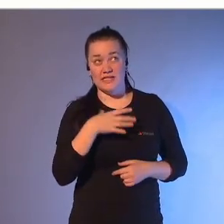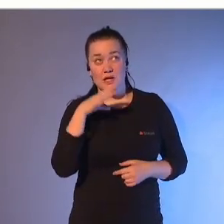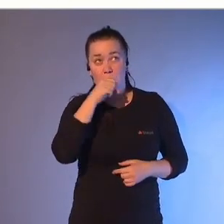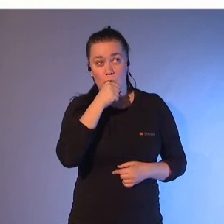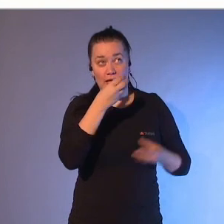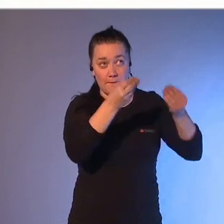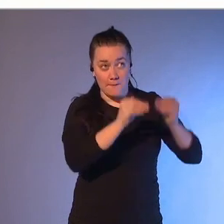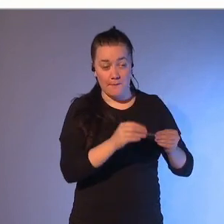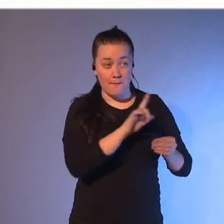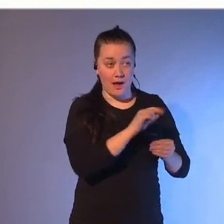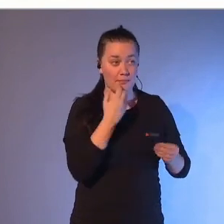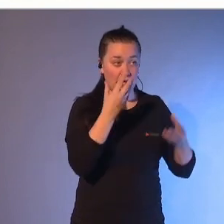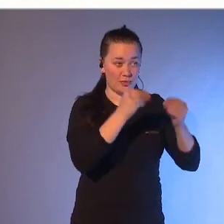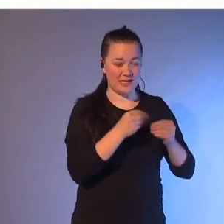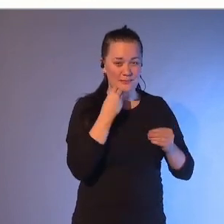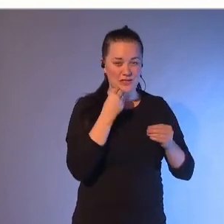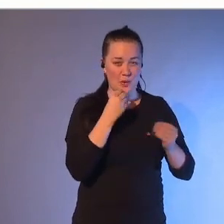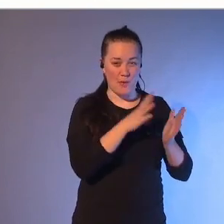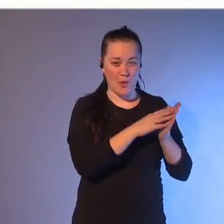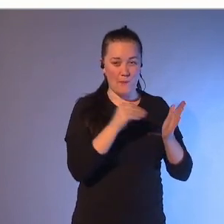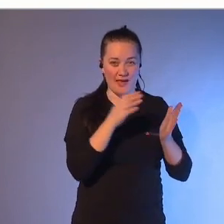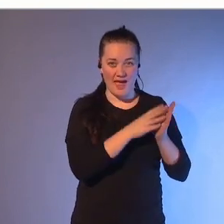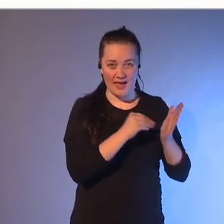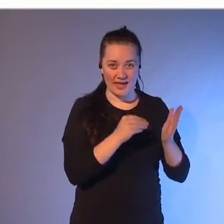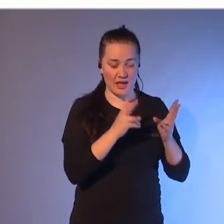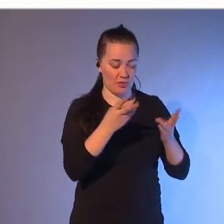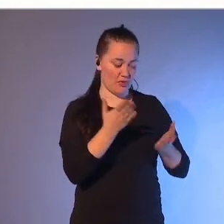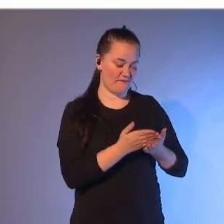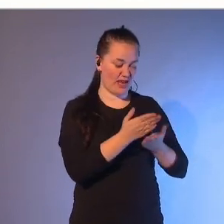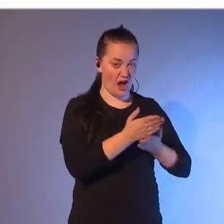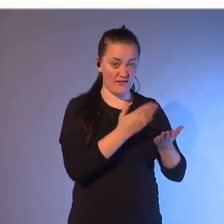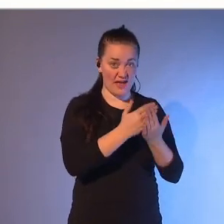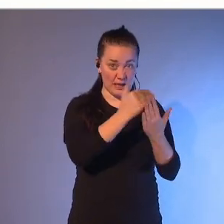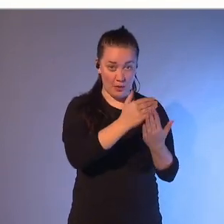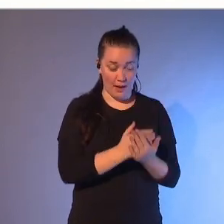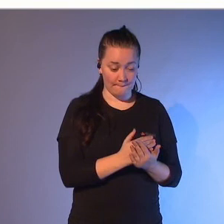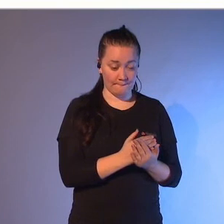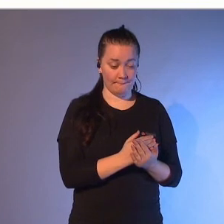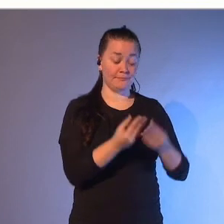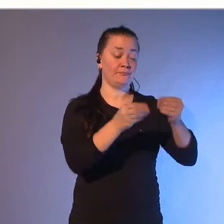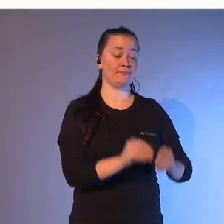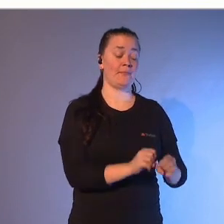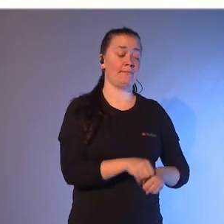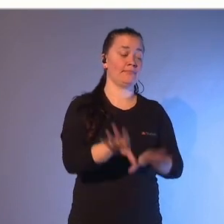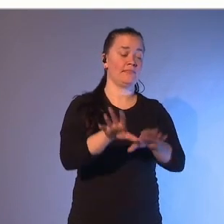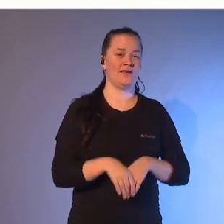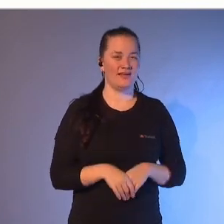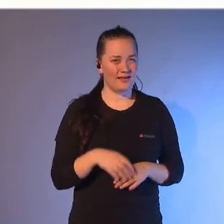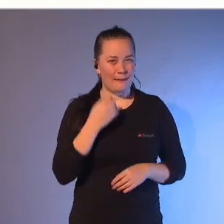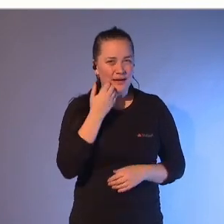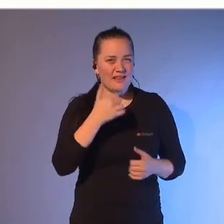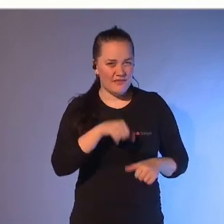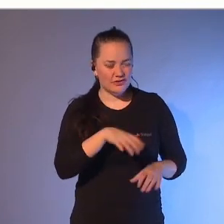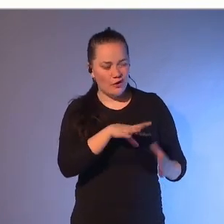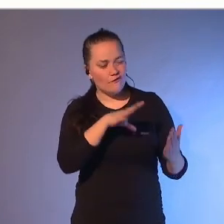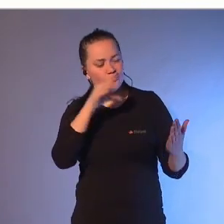blir koding, så nærmest sitter og kopierer og bruker ferdige og halvferdige programmer, så det kanskje litt vanskelig å